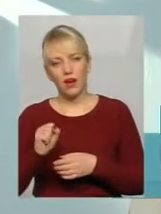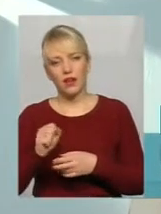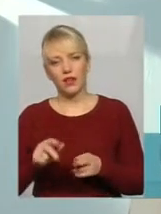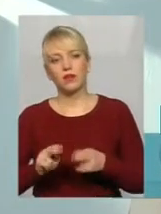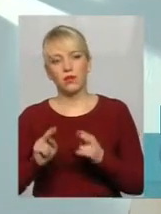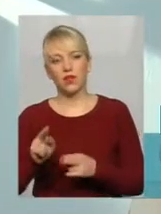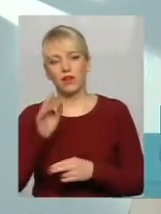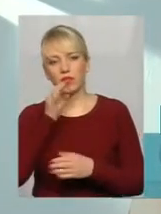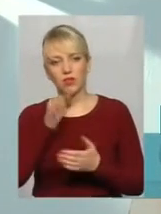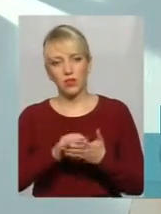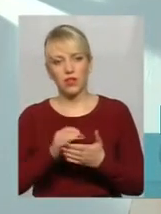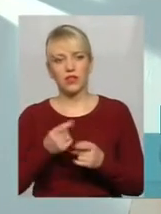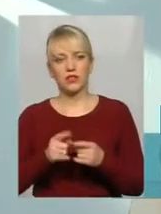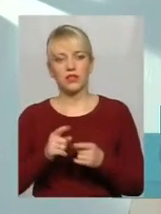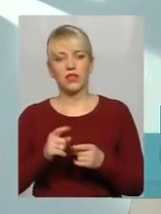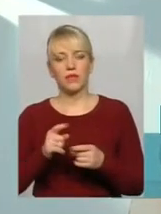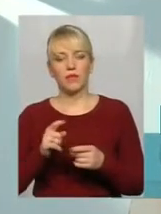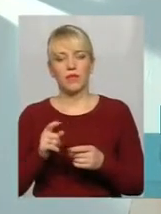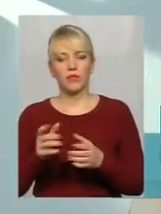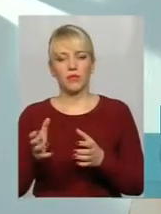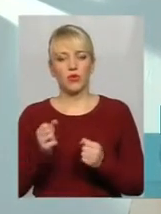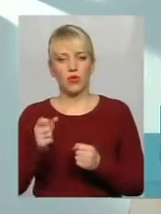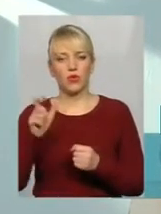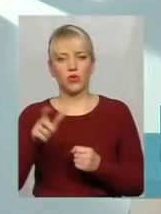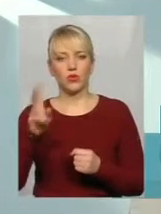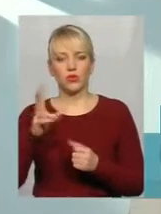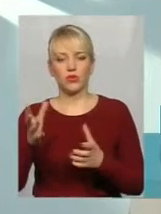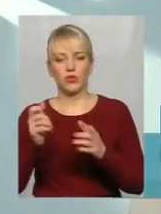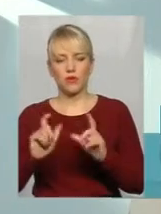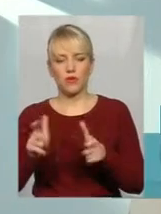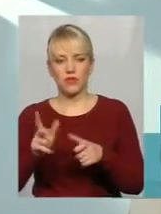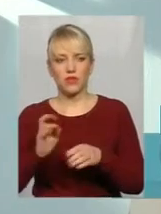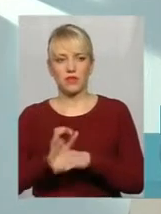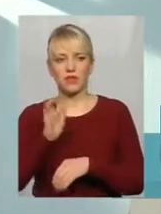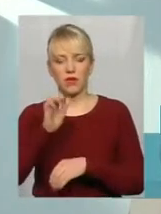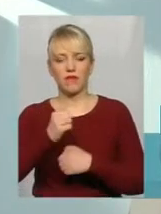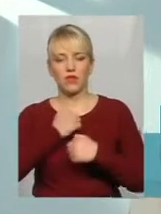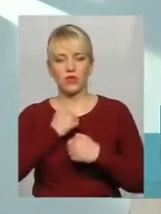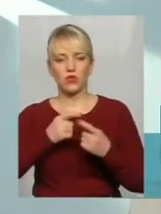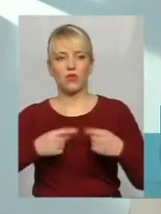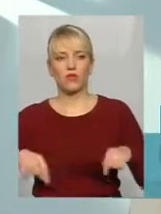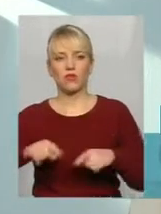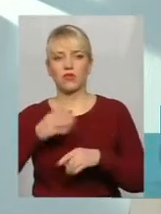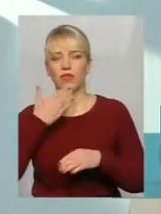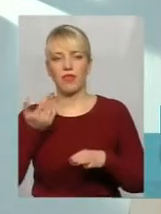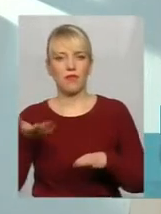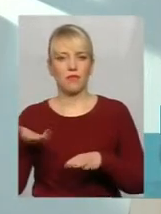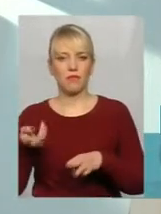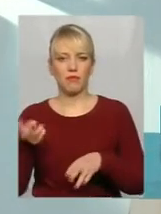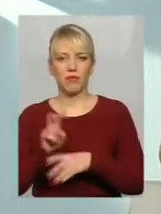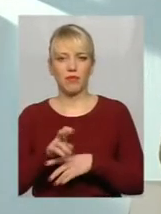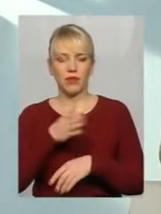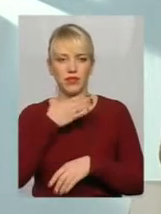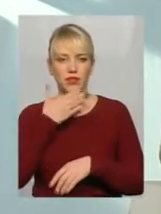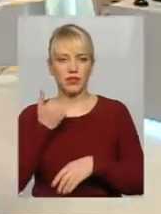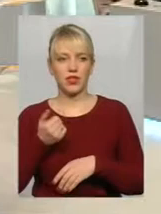кримінальна відповідальність підлягають люди, які отримали бойову повістку на відправлення до військової частини і не прибули. Тобто це вже коли